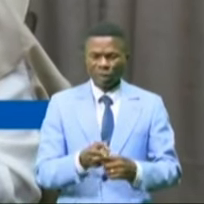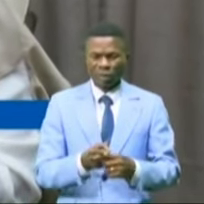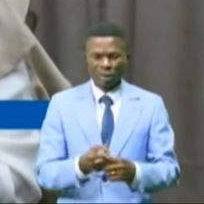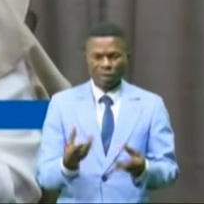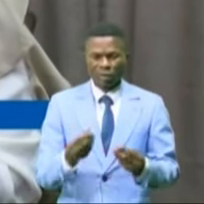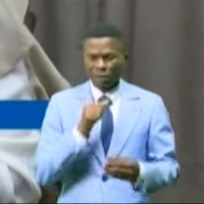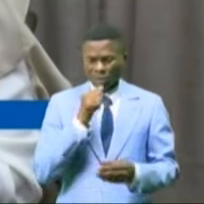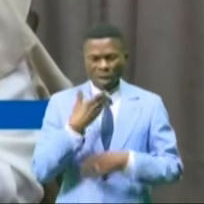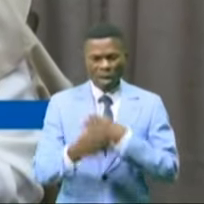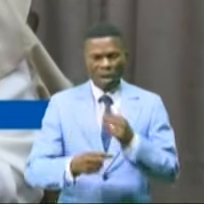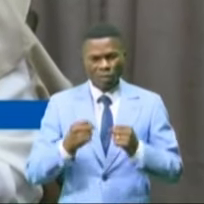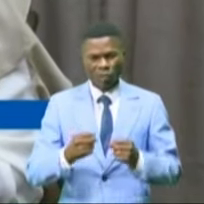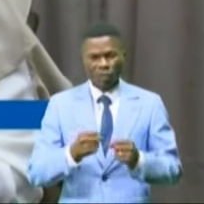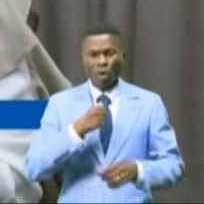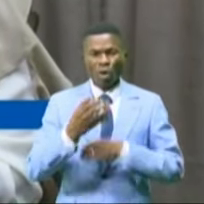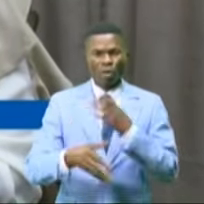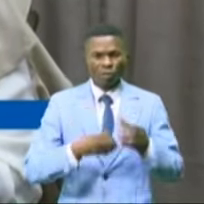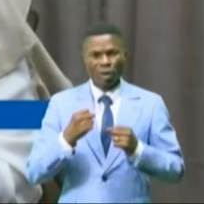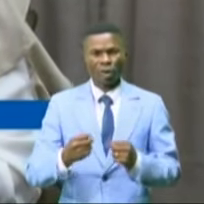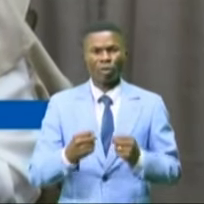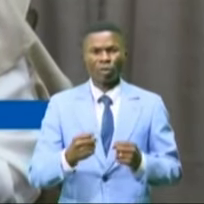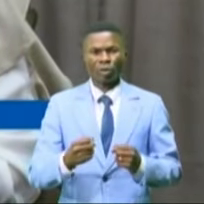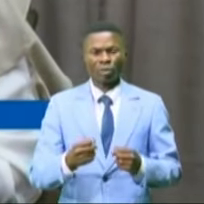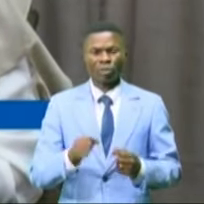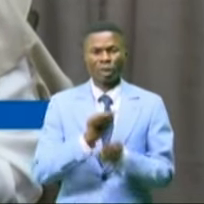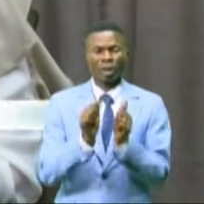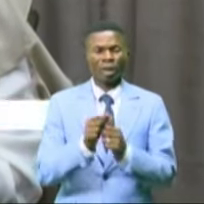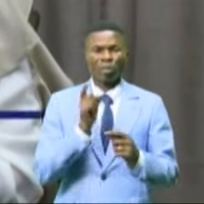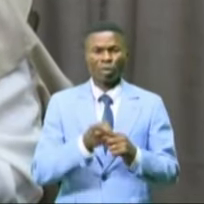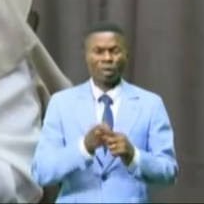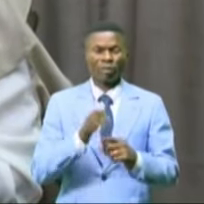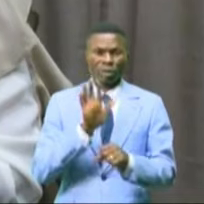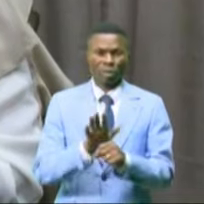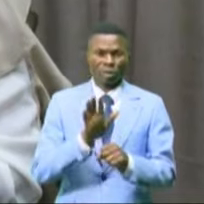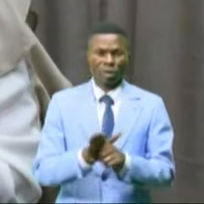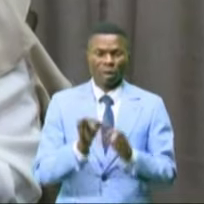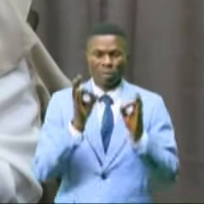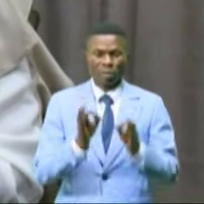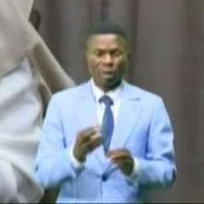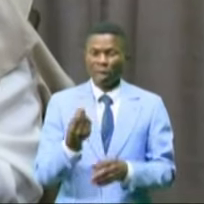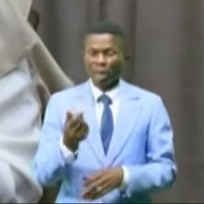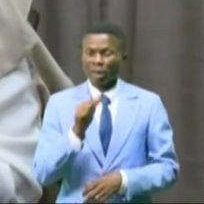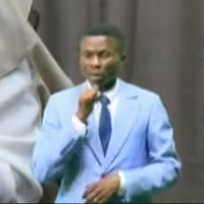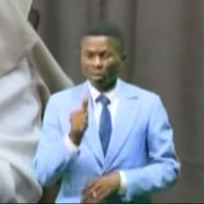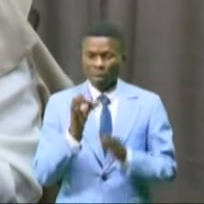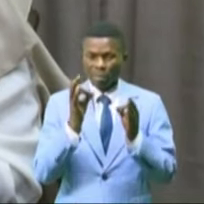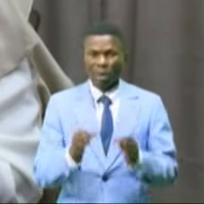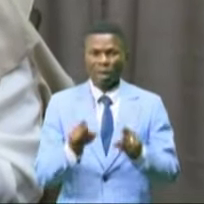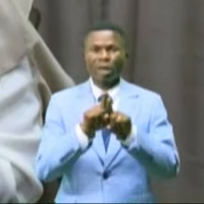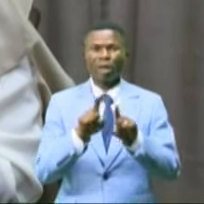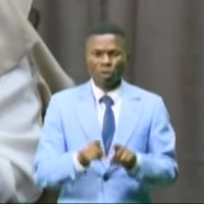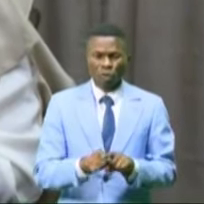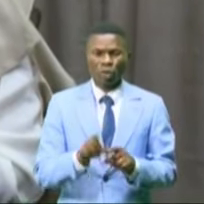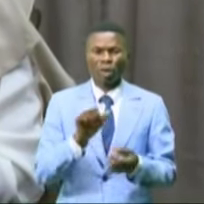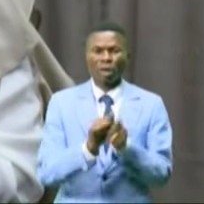se battre. Il faut se battre par... les difficultés sont énormes. Il n'y a pas que le côté finance. Il y a